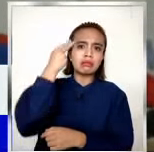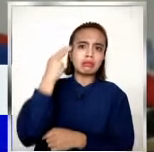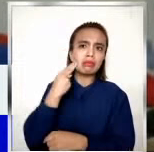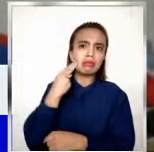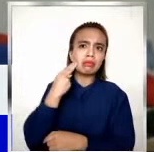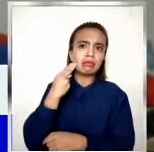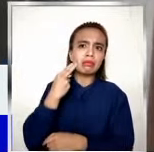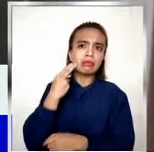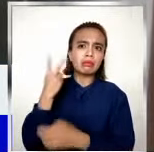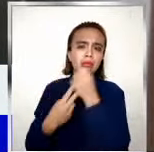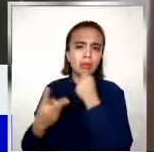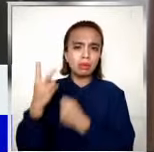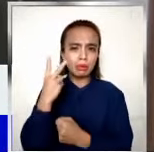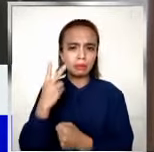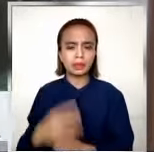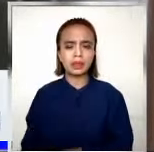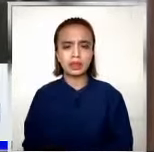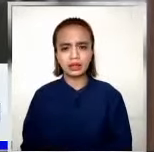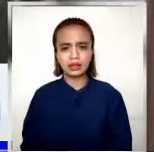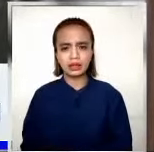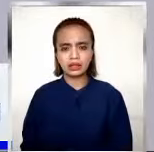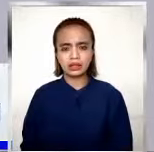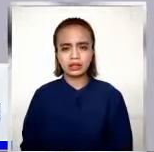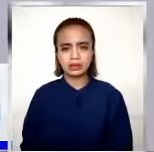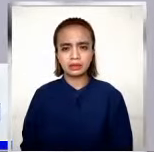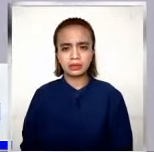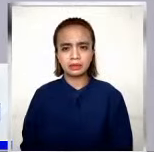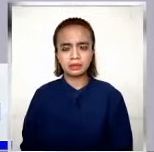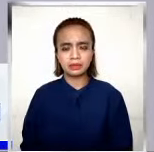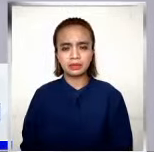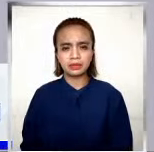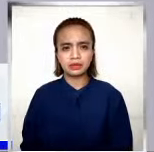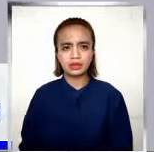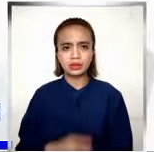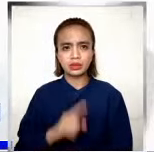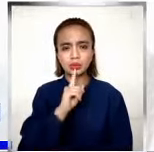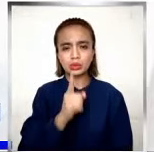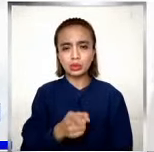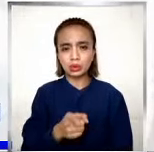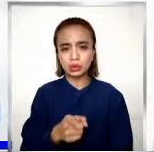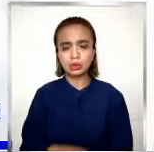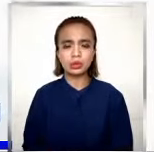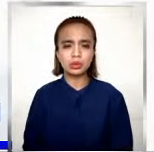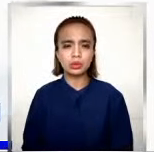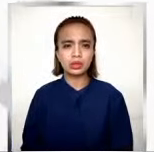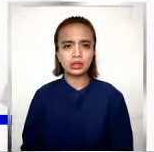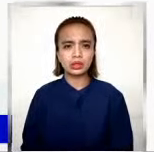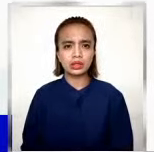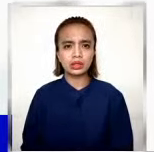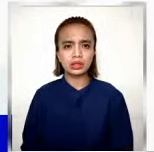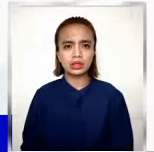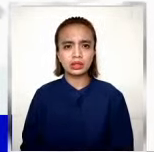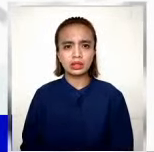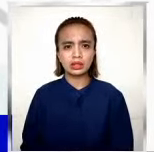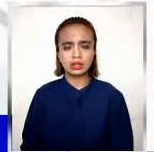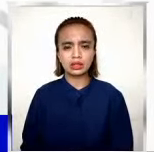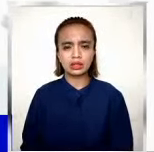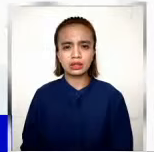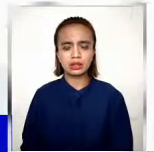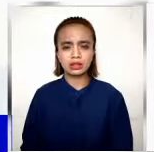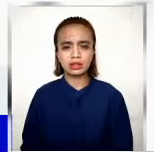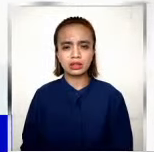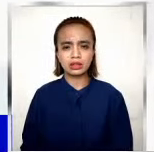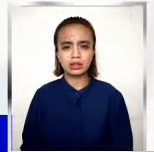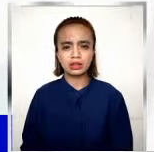ulo niya yung bukol. Na-diagnose siya na mayroong cystic hygroma. Parang growth or sa ano,